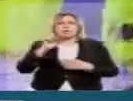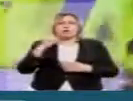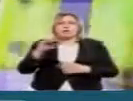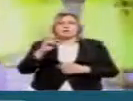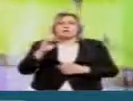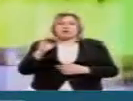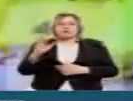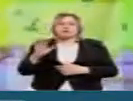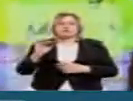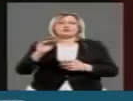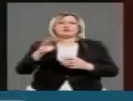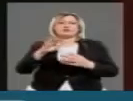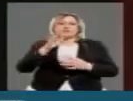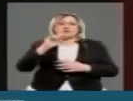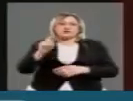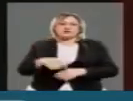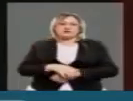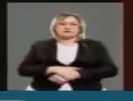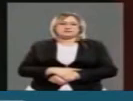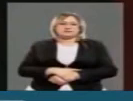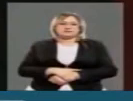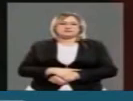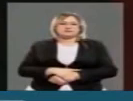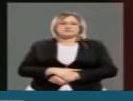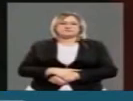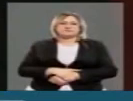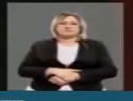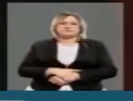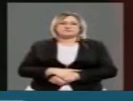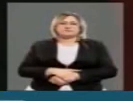бойынша дипломдармен марапатталды. Бауыржан Қасымхан, Арман Шалабаев, Қостанай телеарнасы.